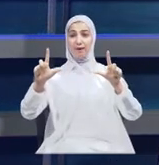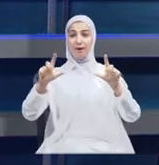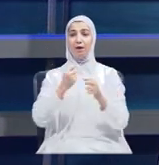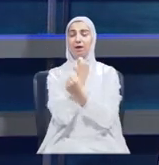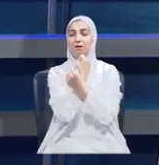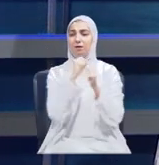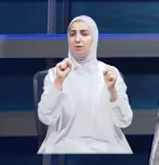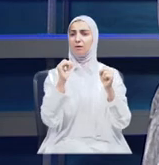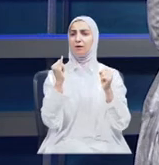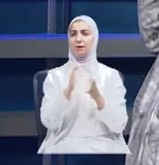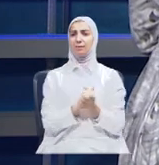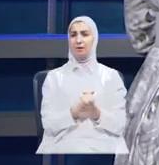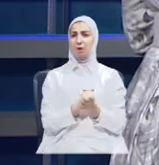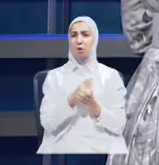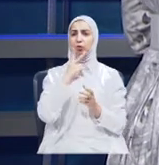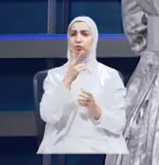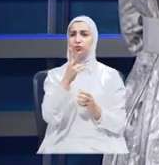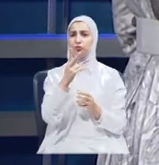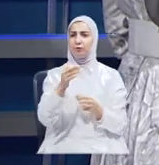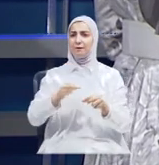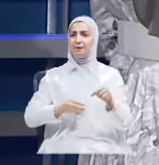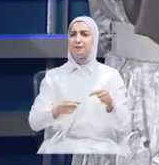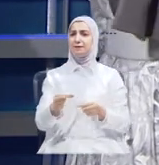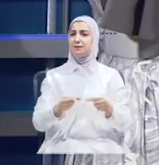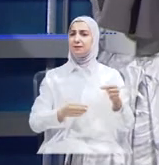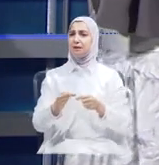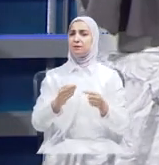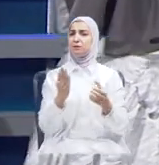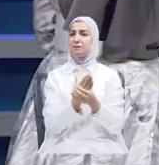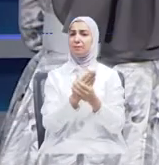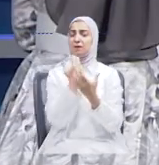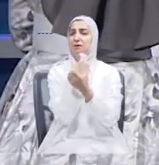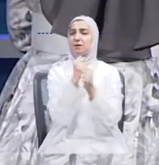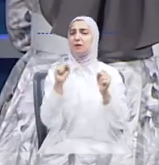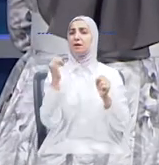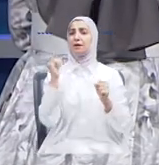التيارات السياسية التي برزت إثر قيام النهضة العربية.